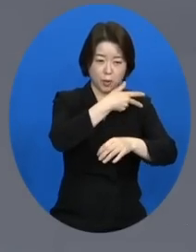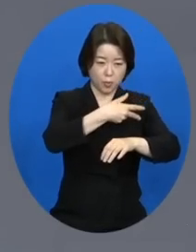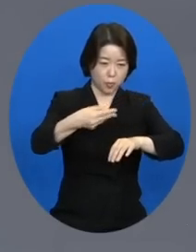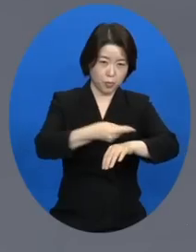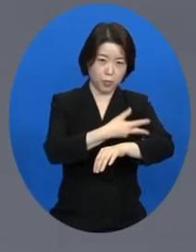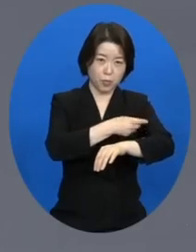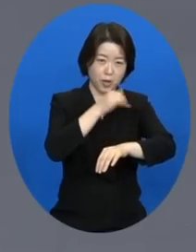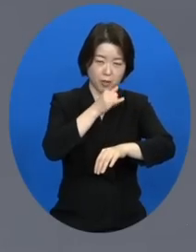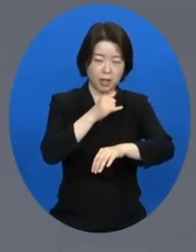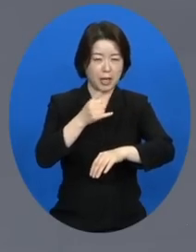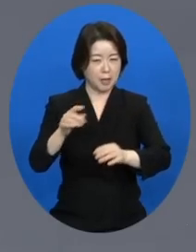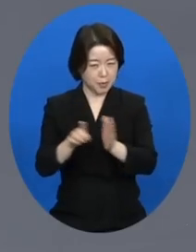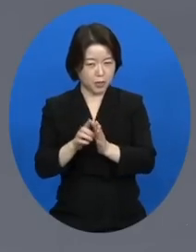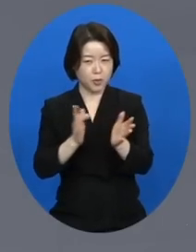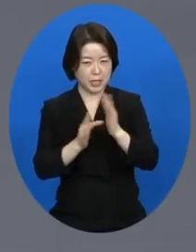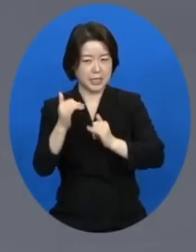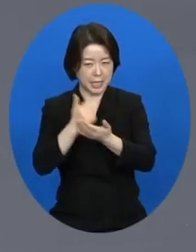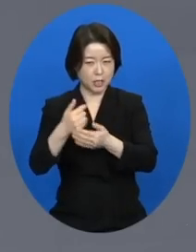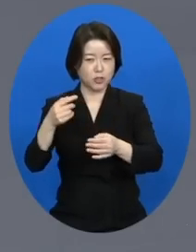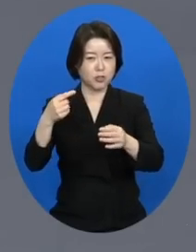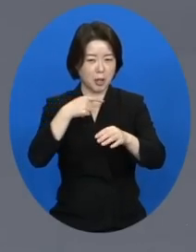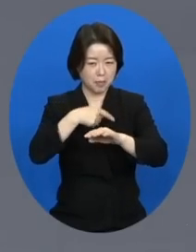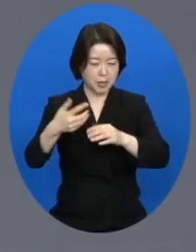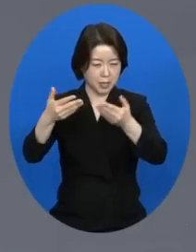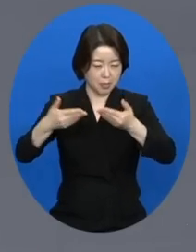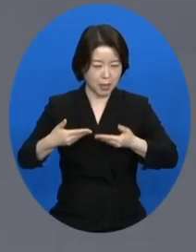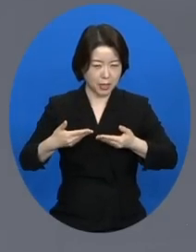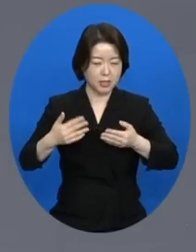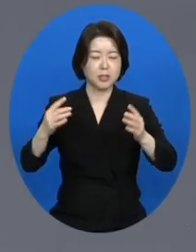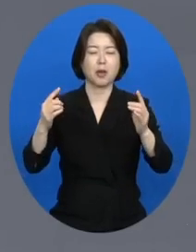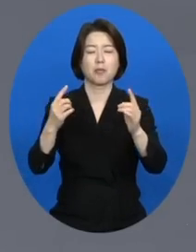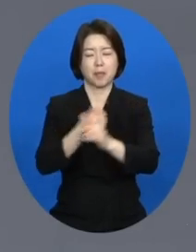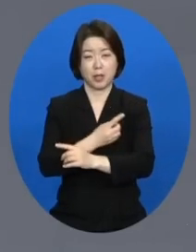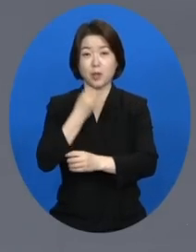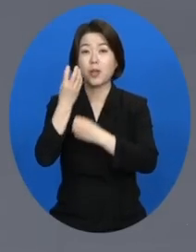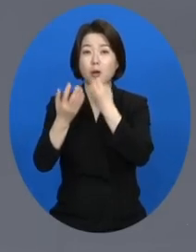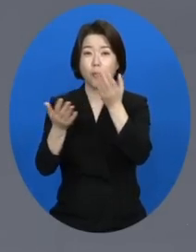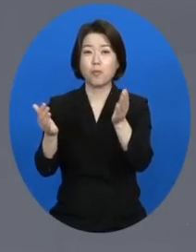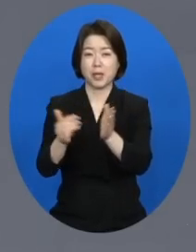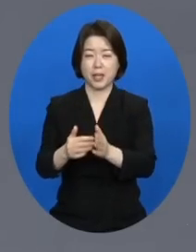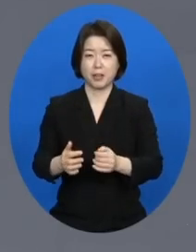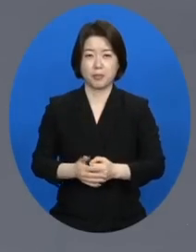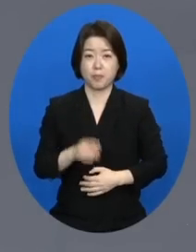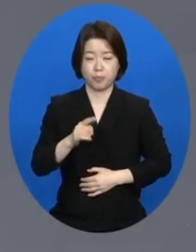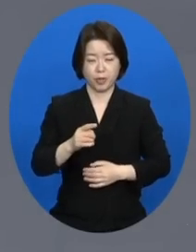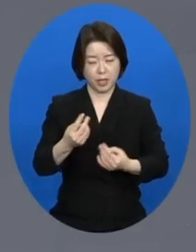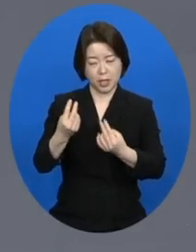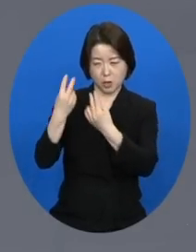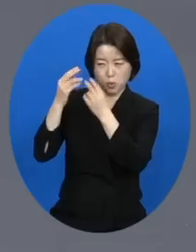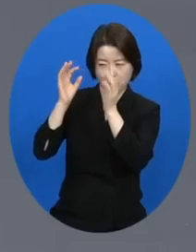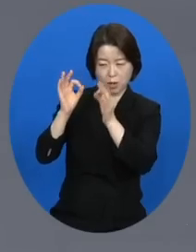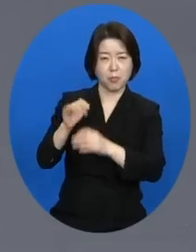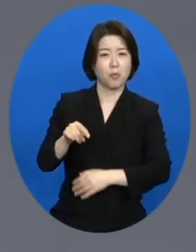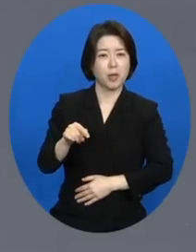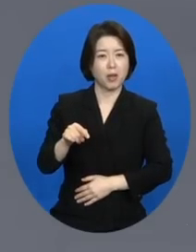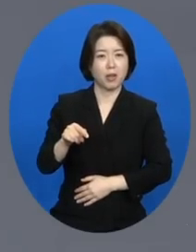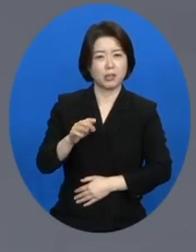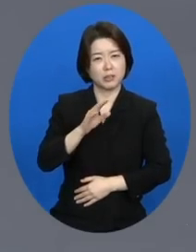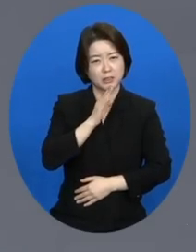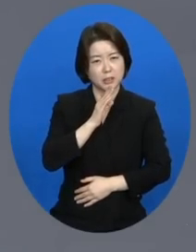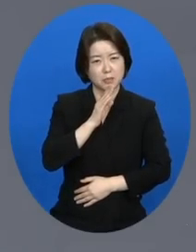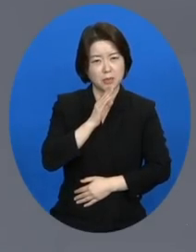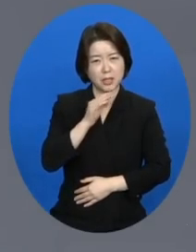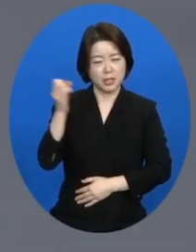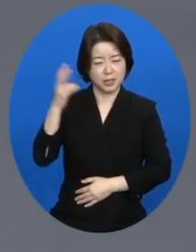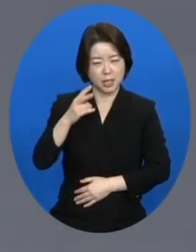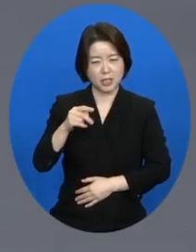예수님의 피를 수혈을 받아서 바뀌었다라고 저는 고백을 하는데 그날 돌아보면 참